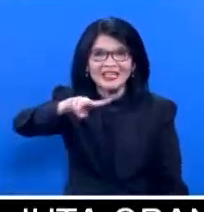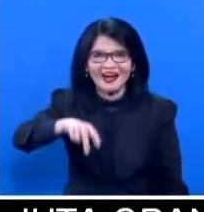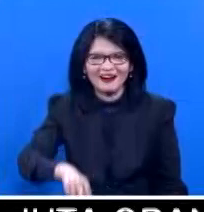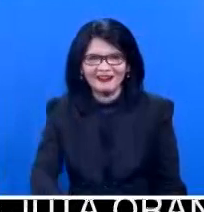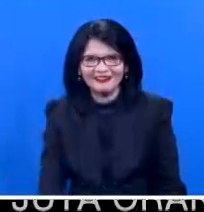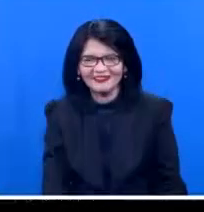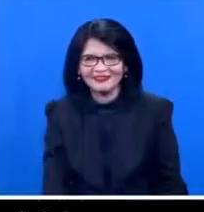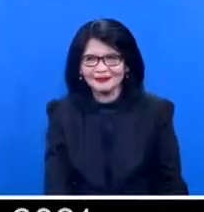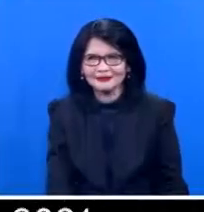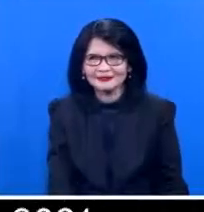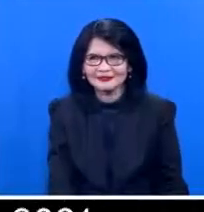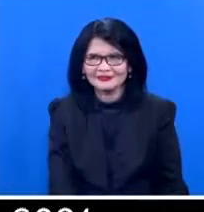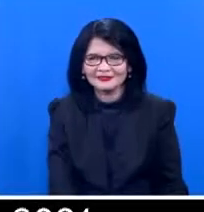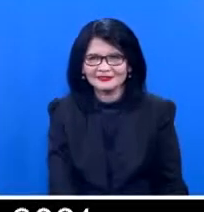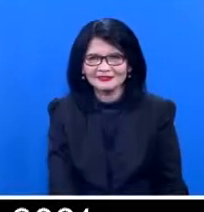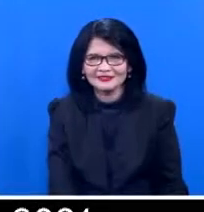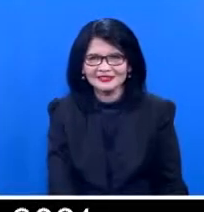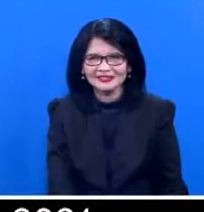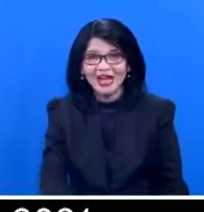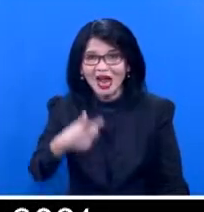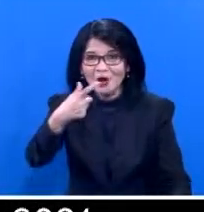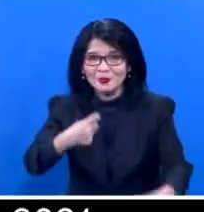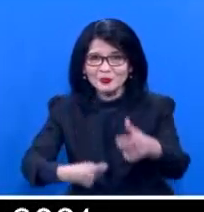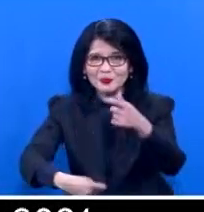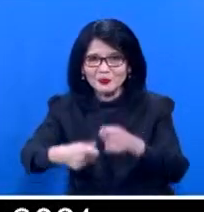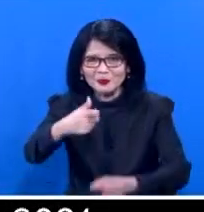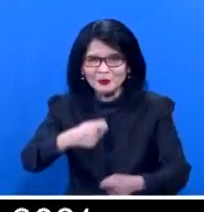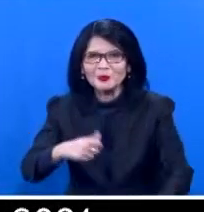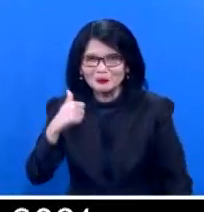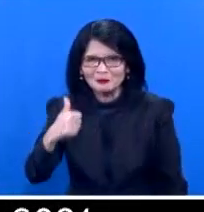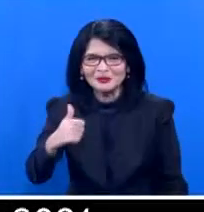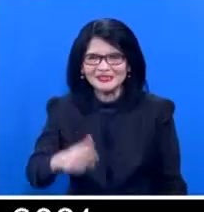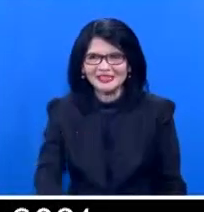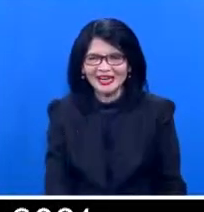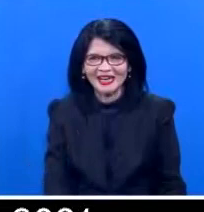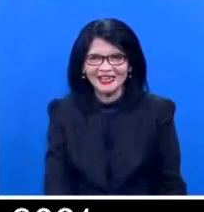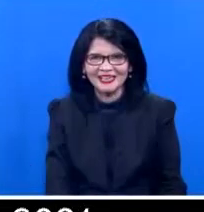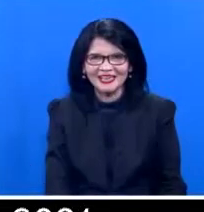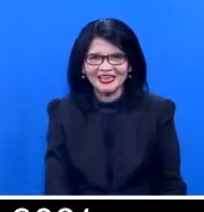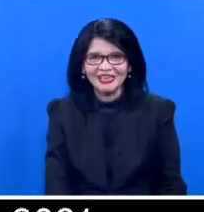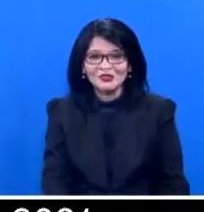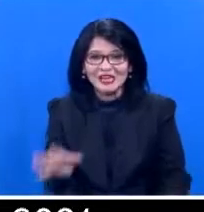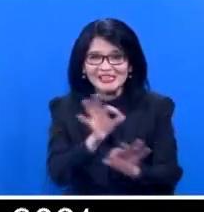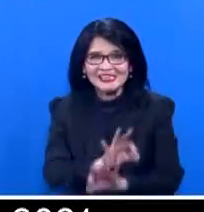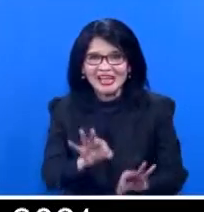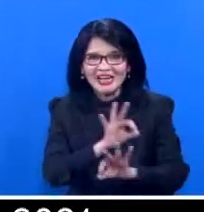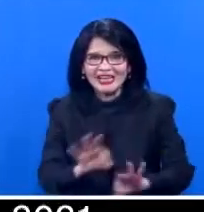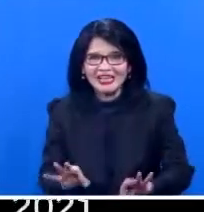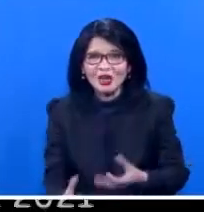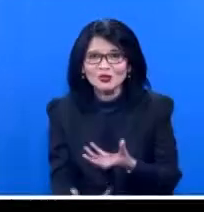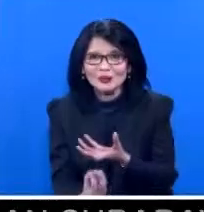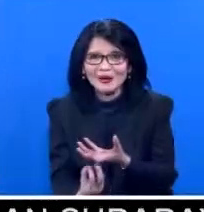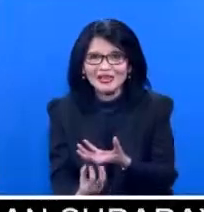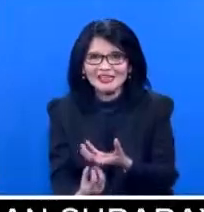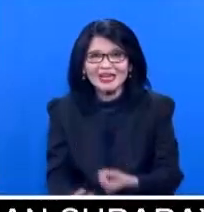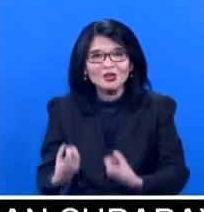keluar. Akhirnya, susu sudah berhasil saya perah. Lumayan, bisa langsung disterilisasi dan dipanaskan agar siap untuk